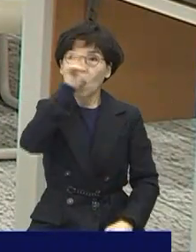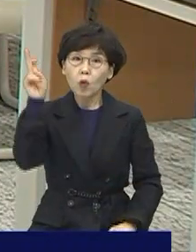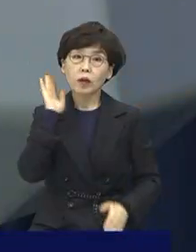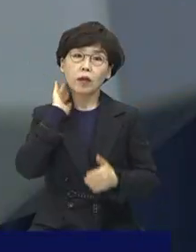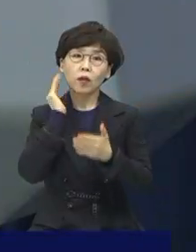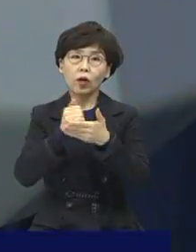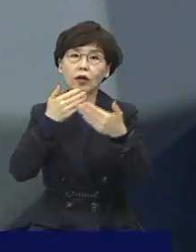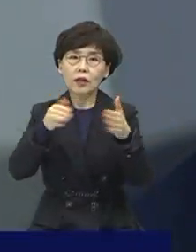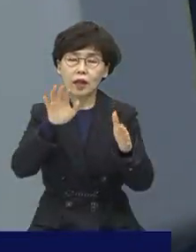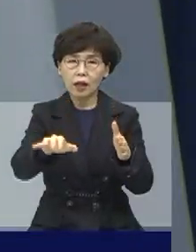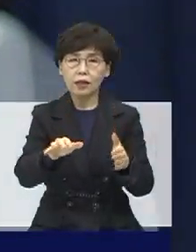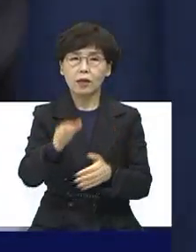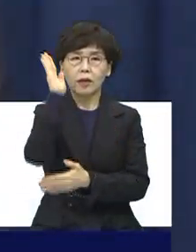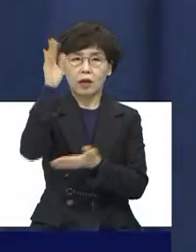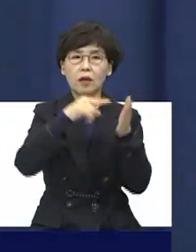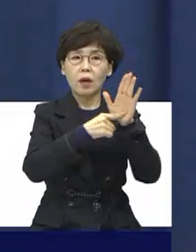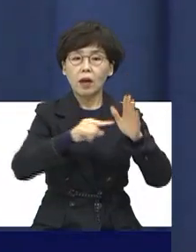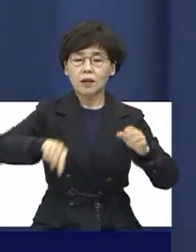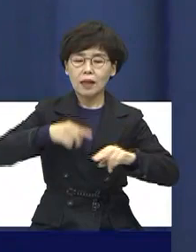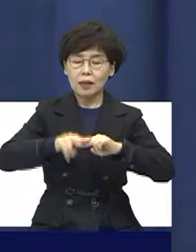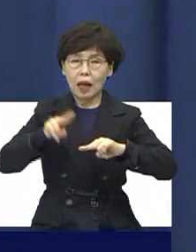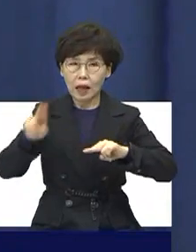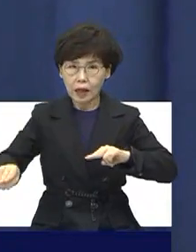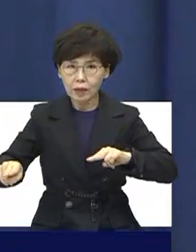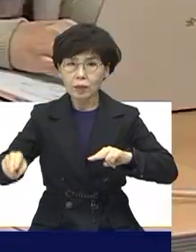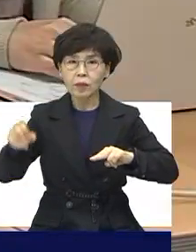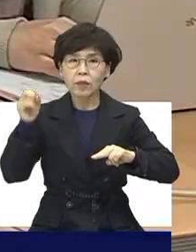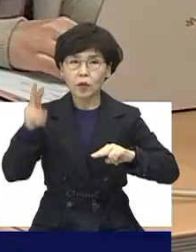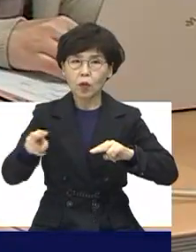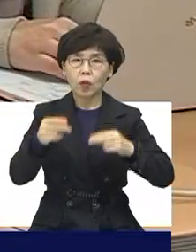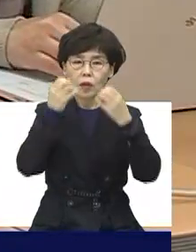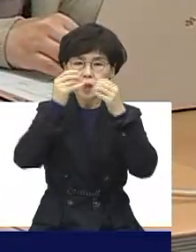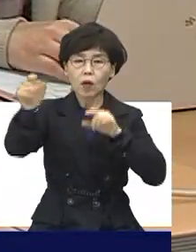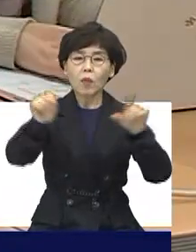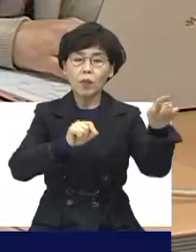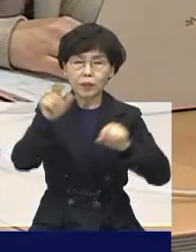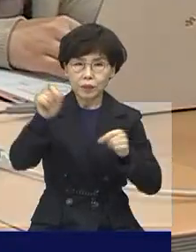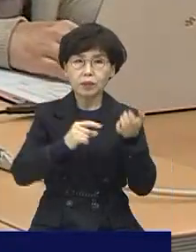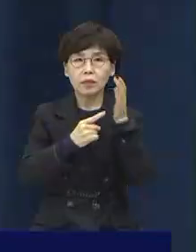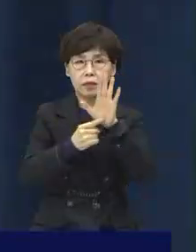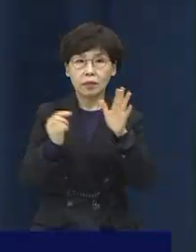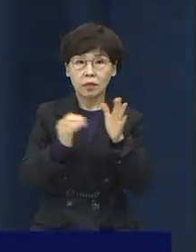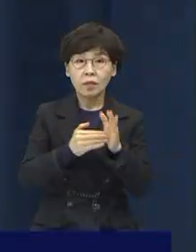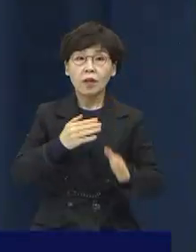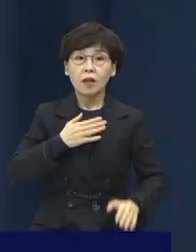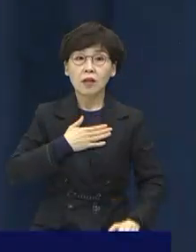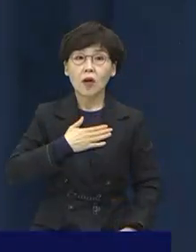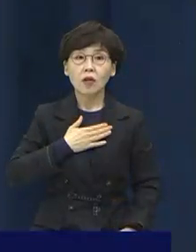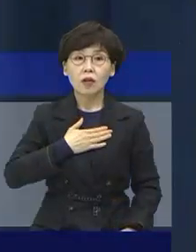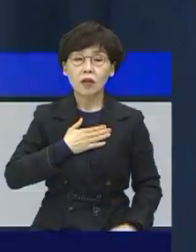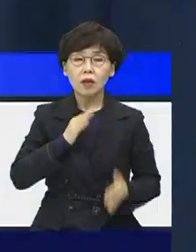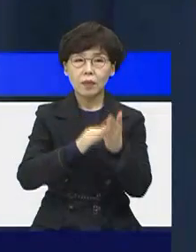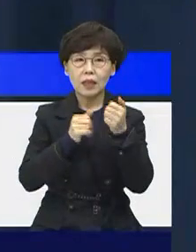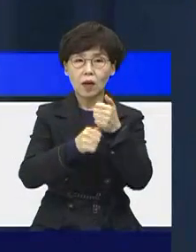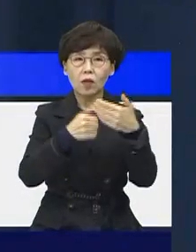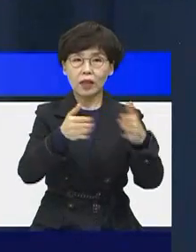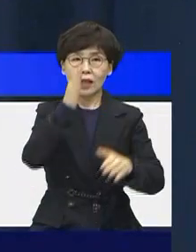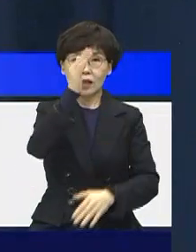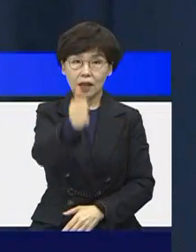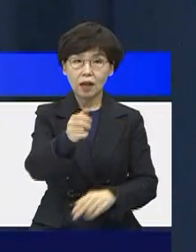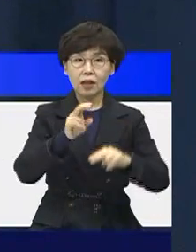대통령실에서 브리핑을 열고 자신의 사임을 포함한 정무직 인선안을 발표했습니다. 저는